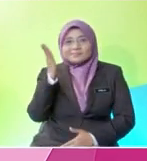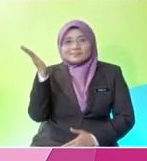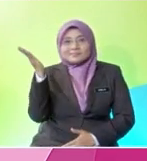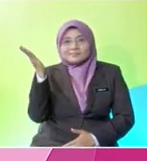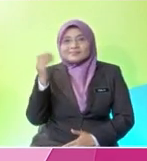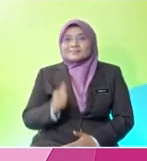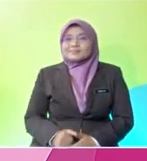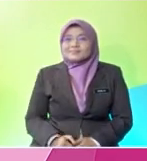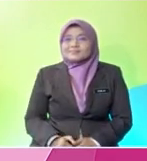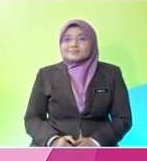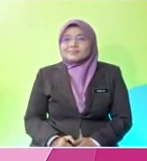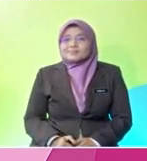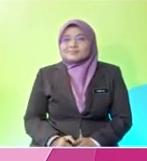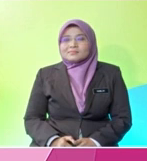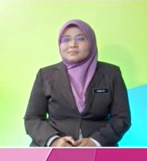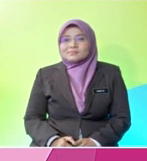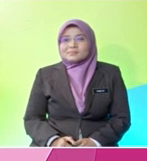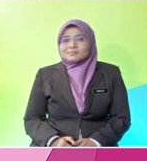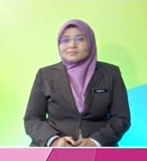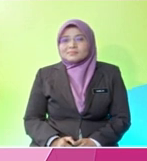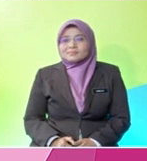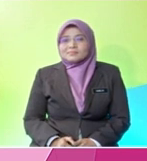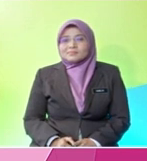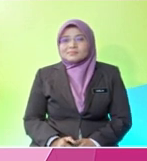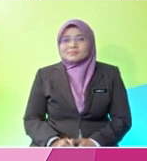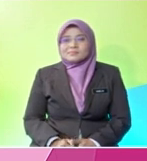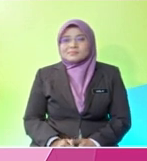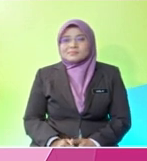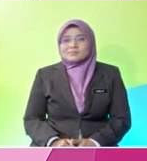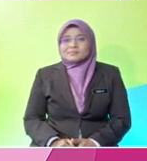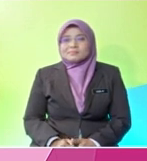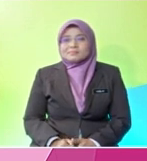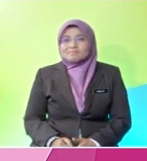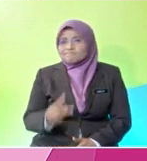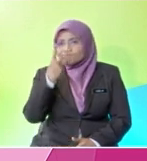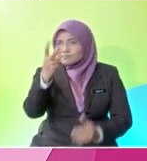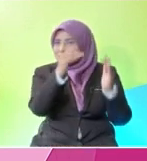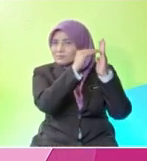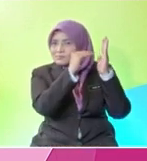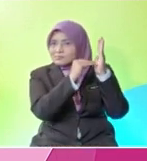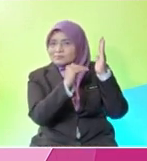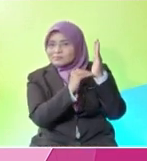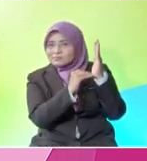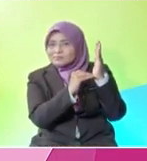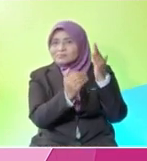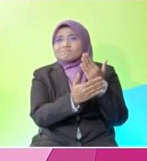jumlah keseluruhan lah nih ah Oke ini mudah juga